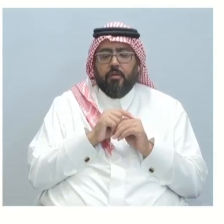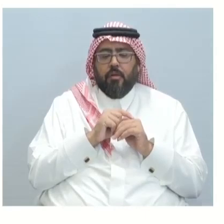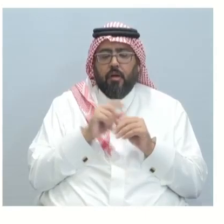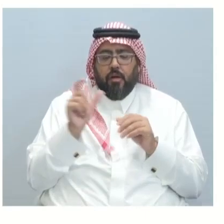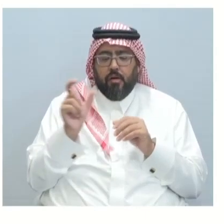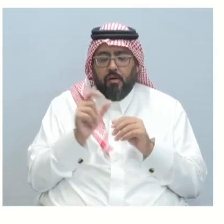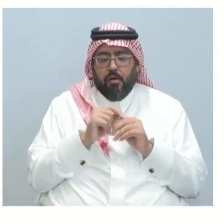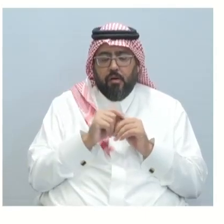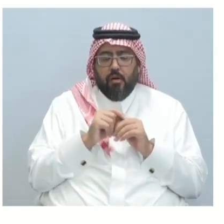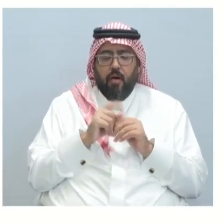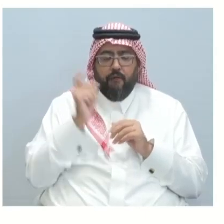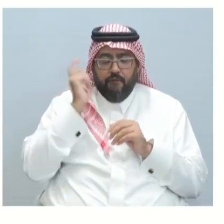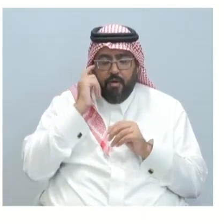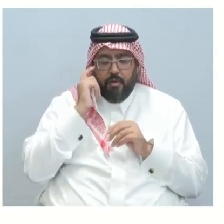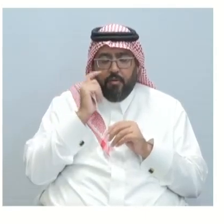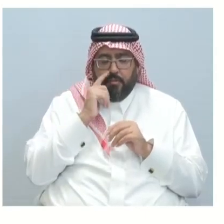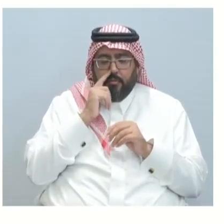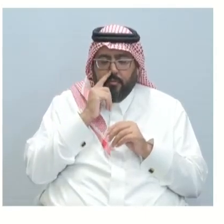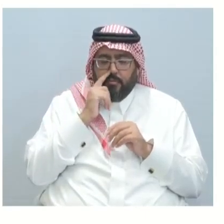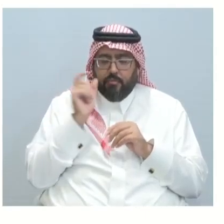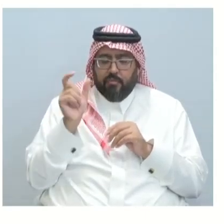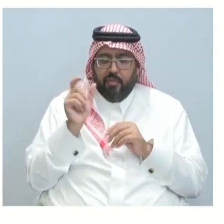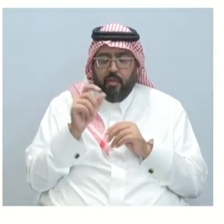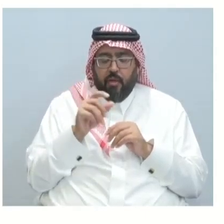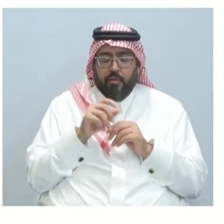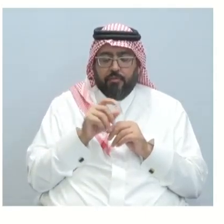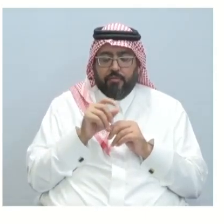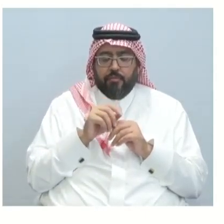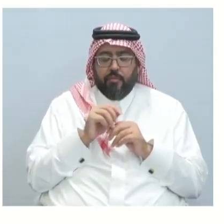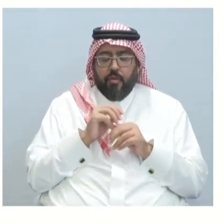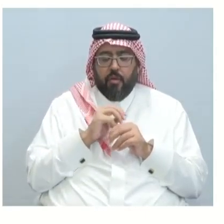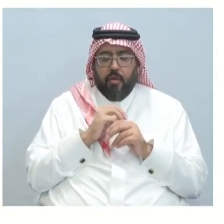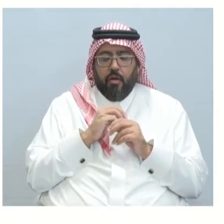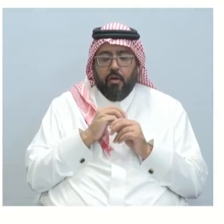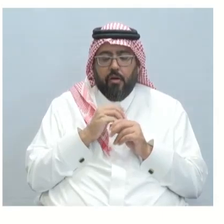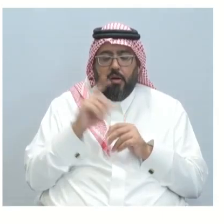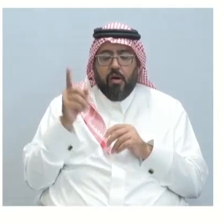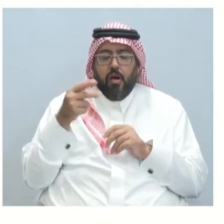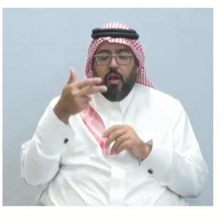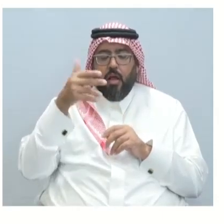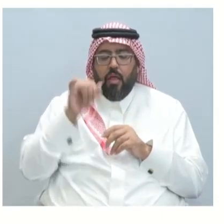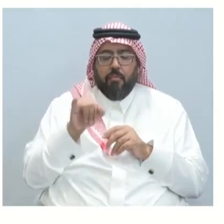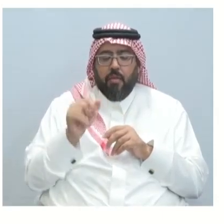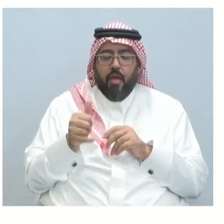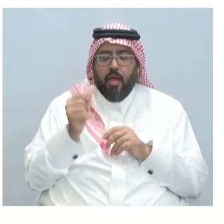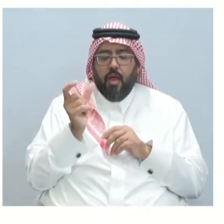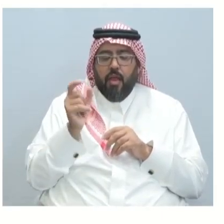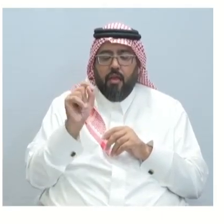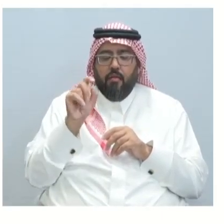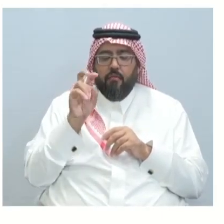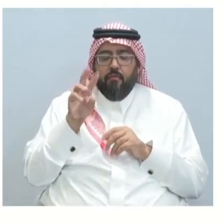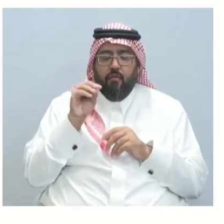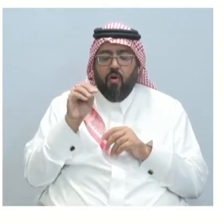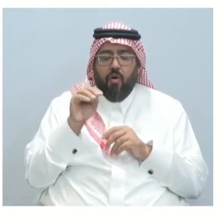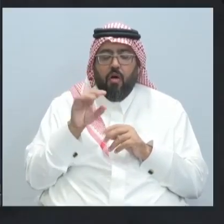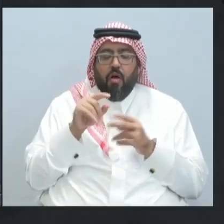معرفه معناها لنتعرف وهنا لدينا كلمه من هذه الكلمات الكلمه رغم انفه تكرر معنا في هذا